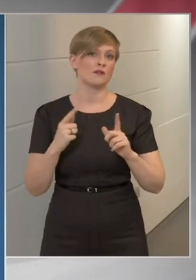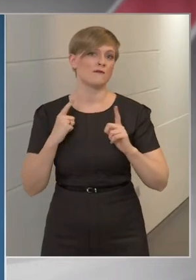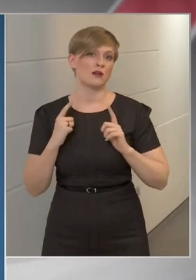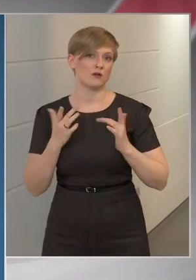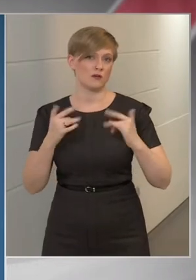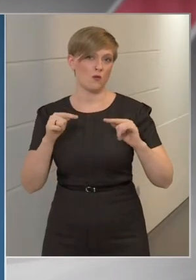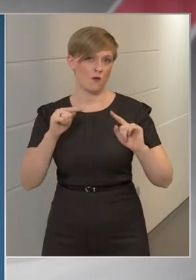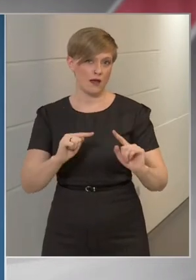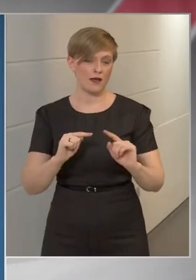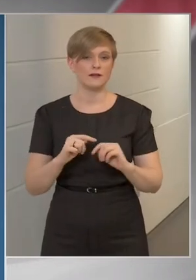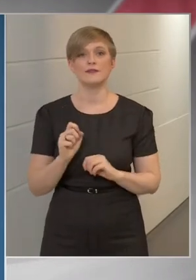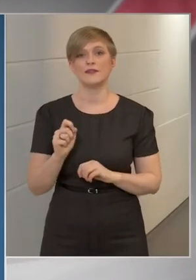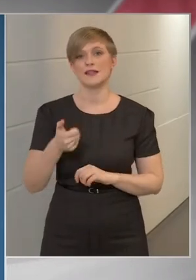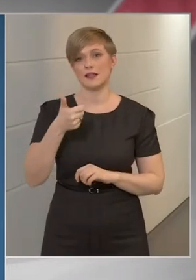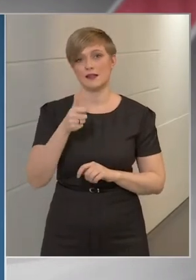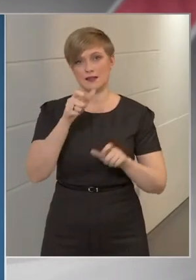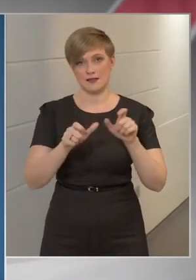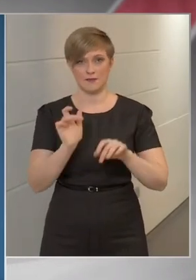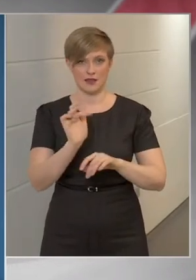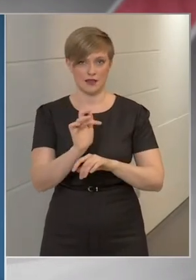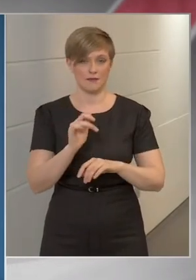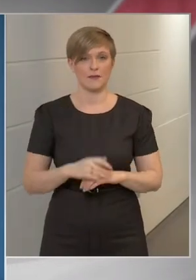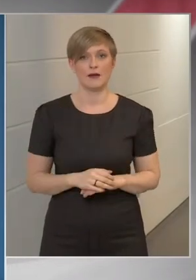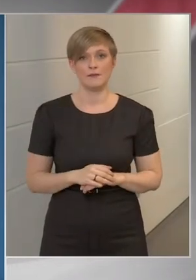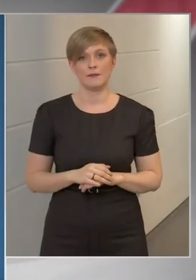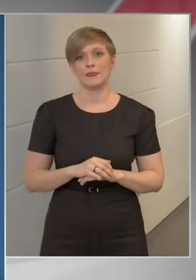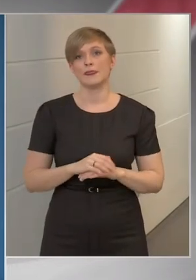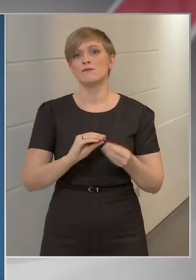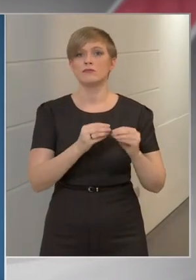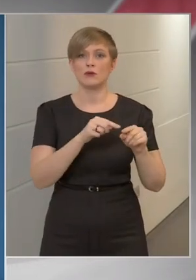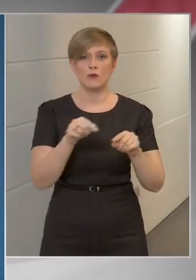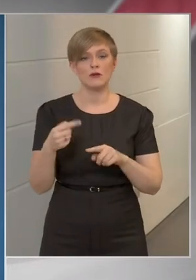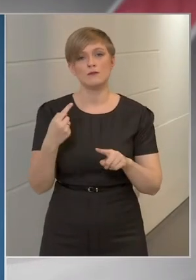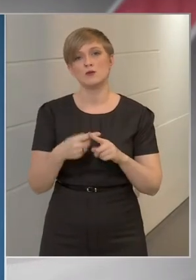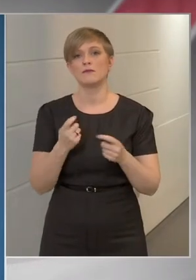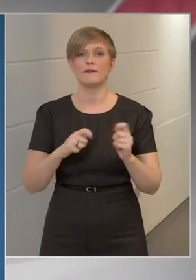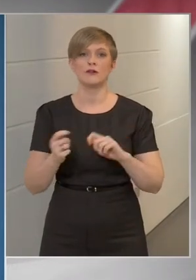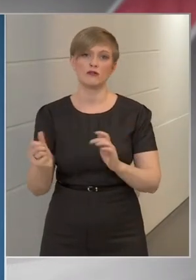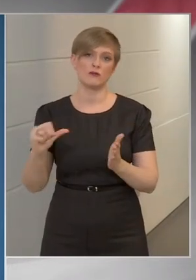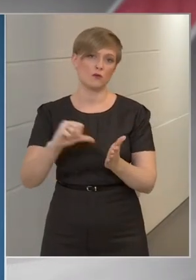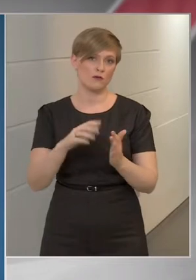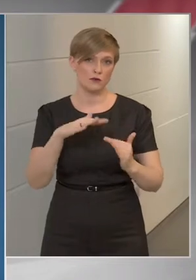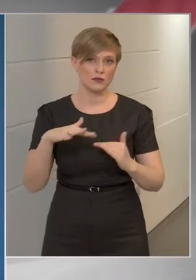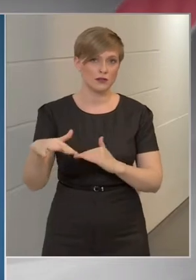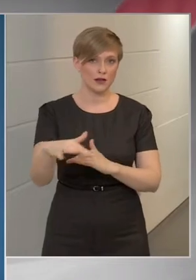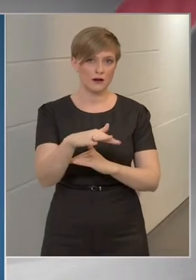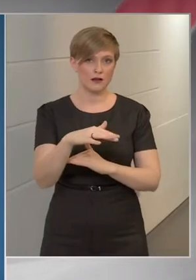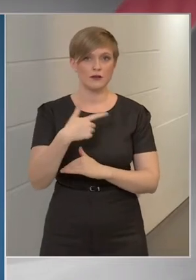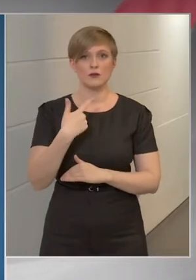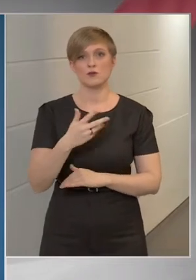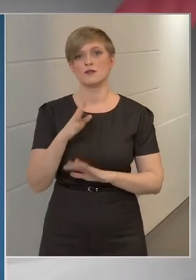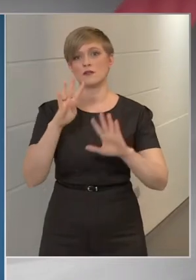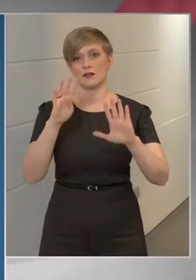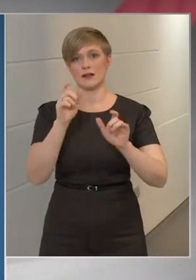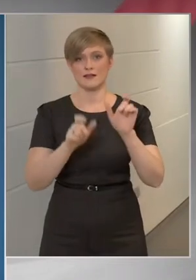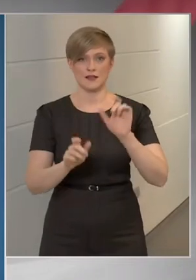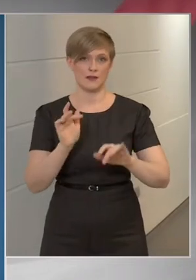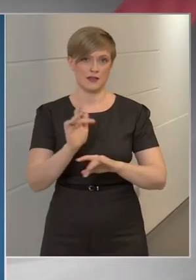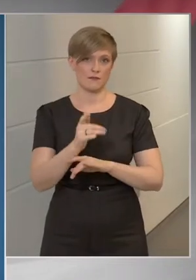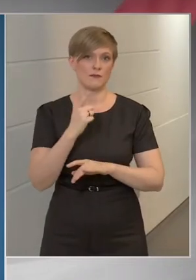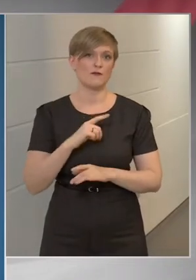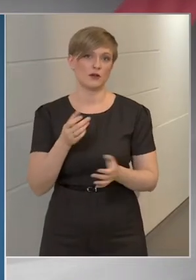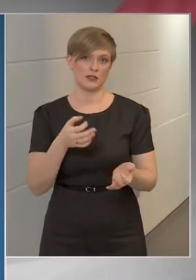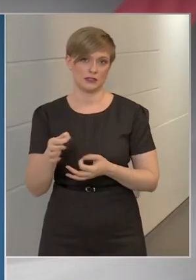várakozó helyein 11 személlyel szemben, a kereskedelműzletekben, illetve bevásárlóközpontok területén 29 személye szemben